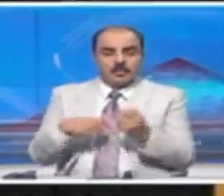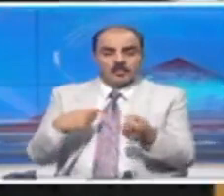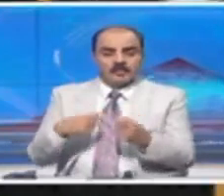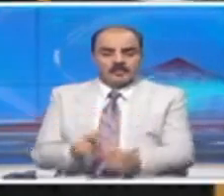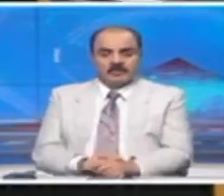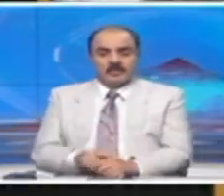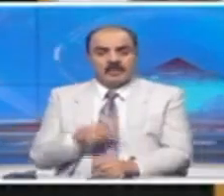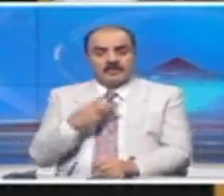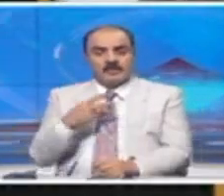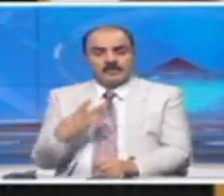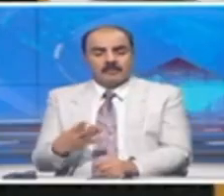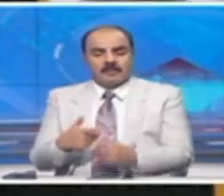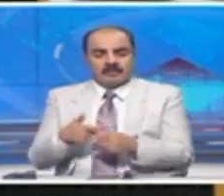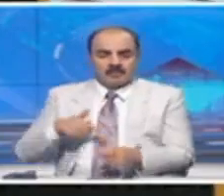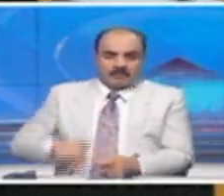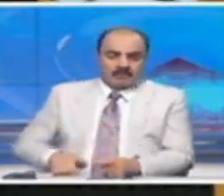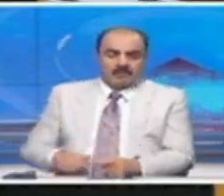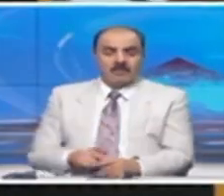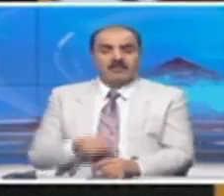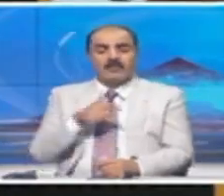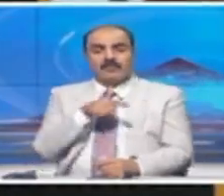و42 مسدسا و618